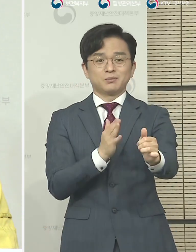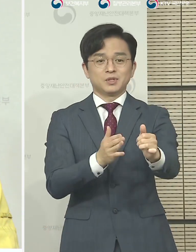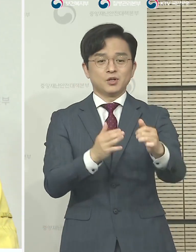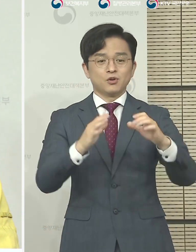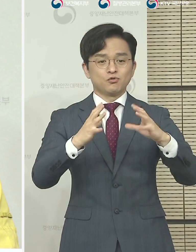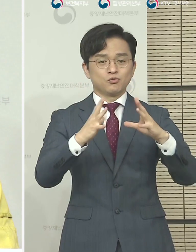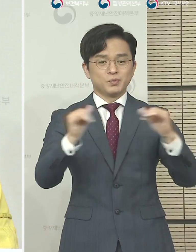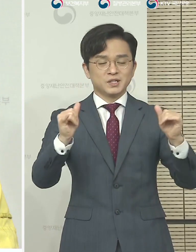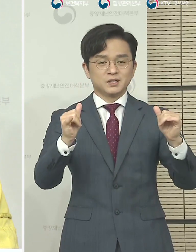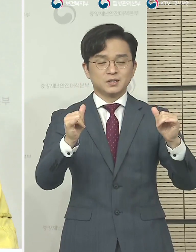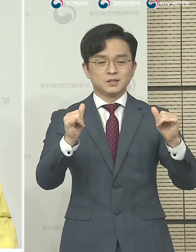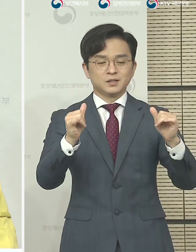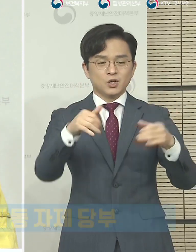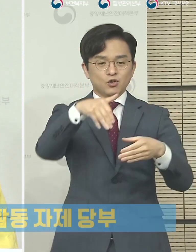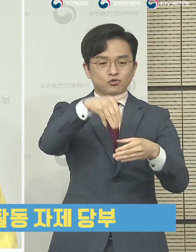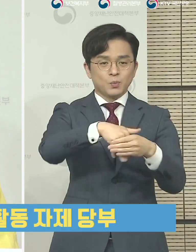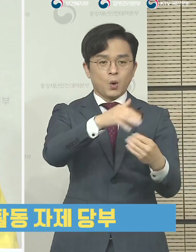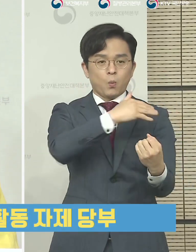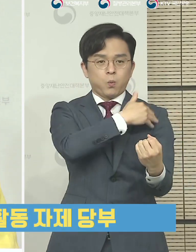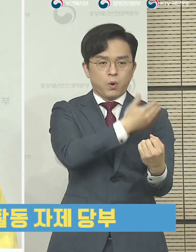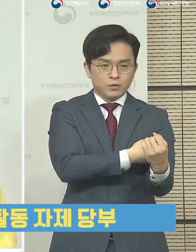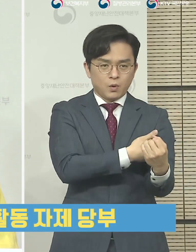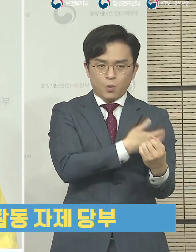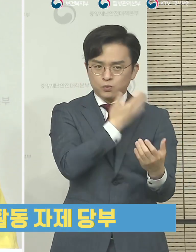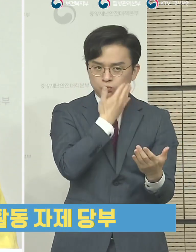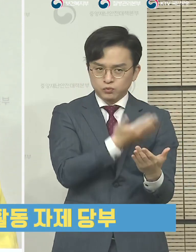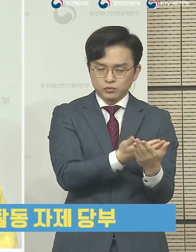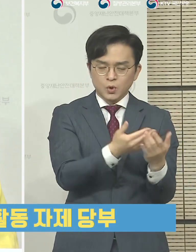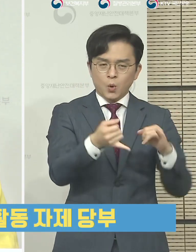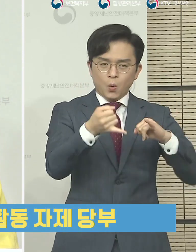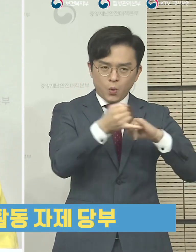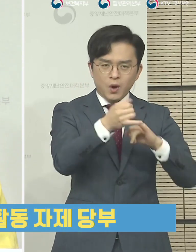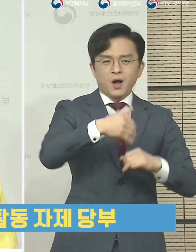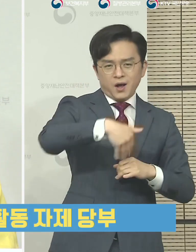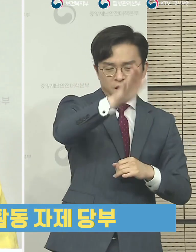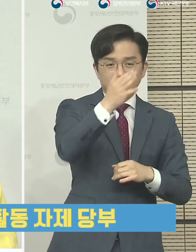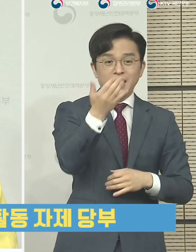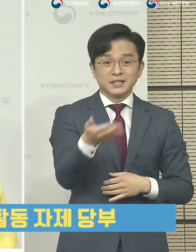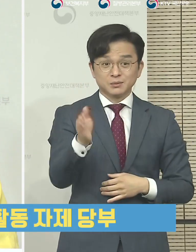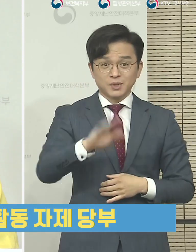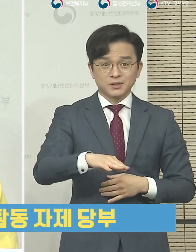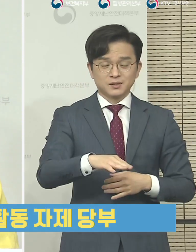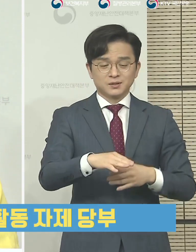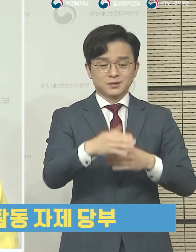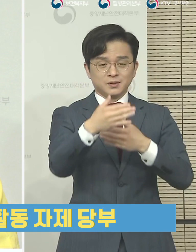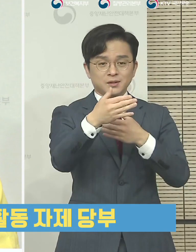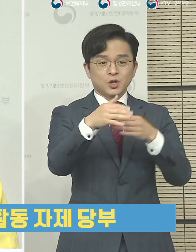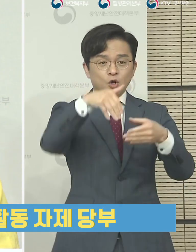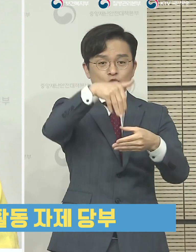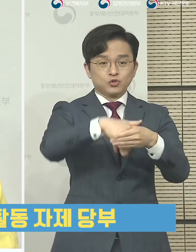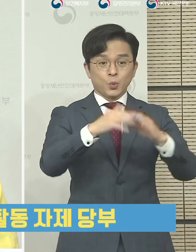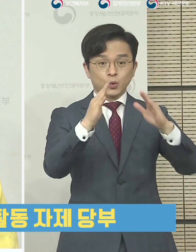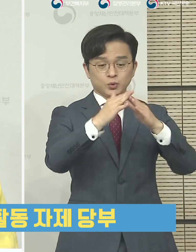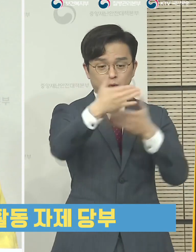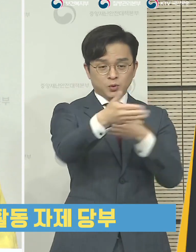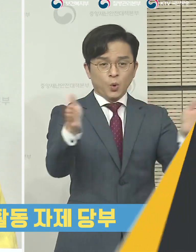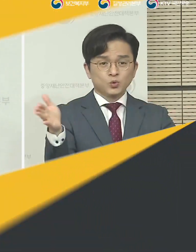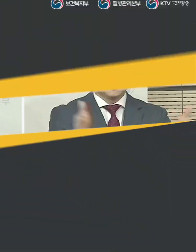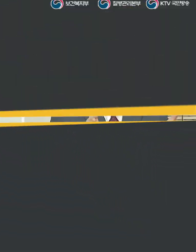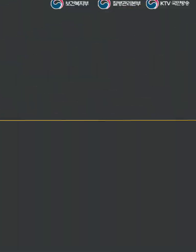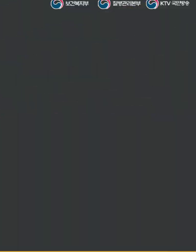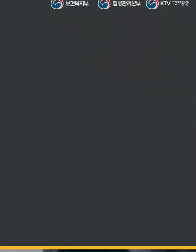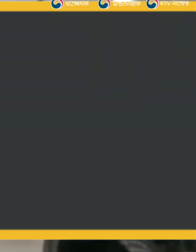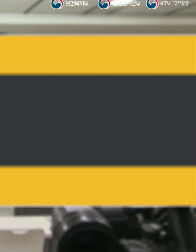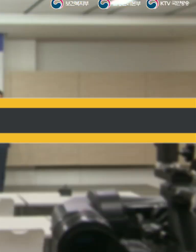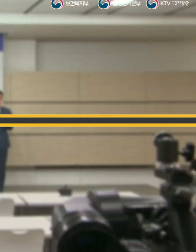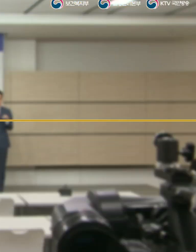소중한 권리인 투표는 꼭 하시되 그 외에 밀폐된 공간에서 여러 사람이 밀집하는 모임이나 활동은 자제해 주시기 바랍니다.